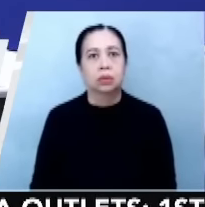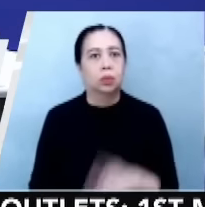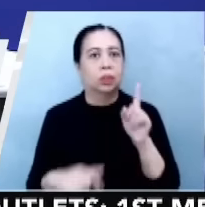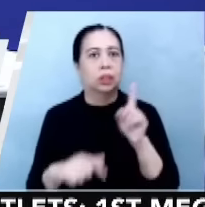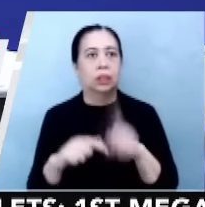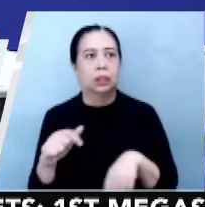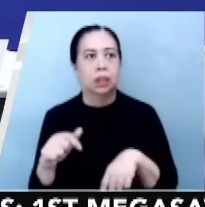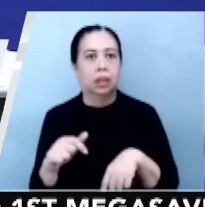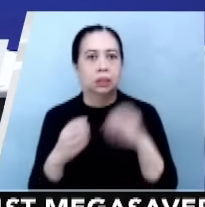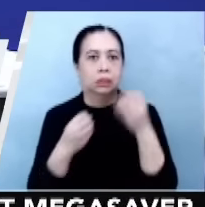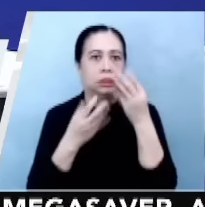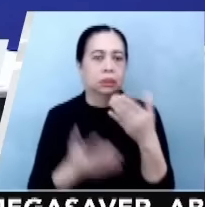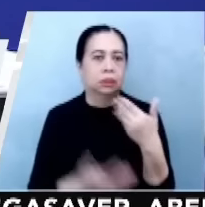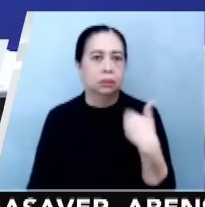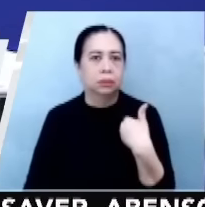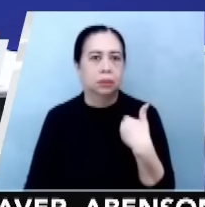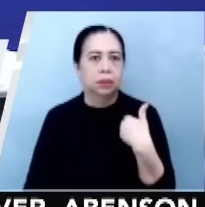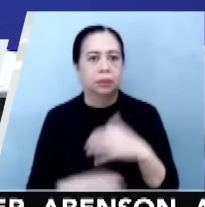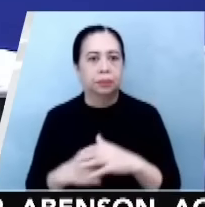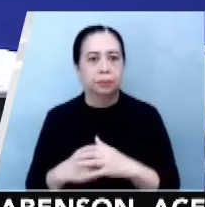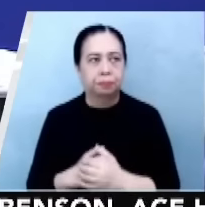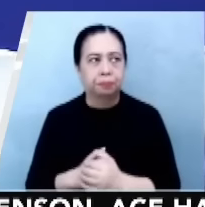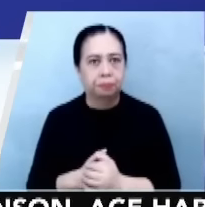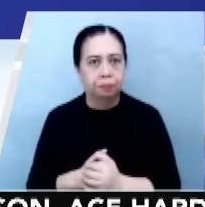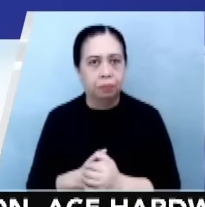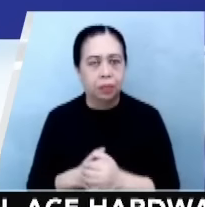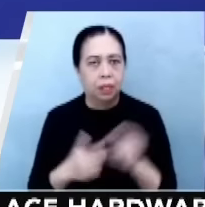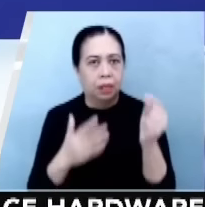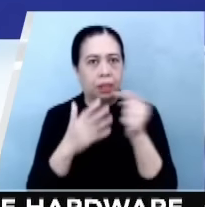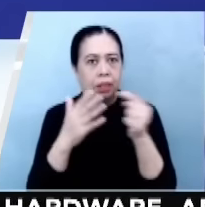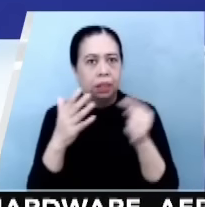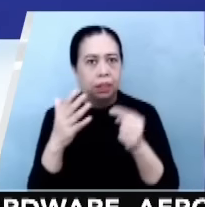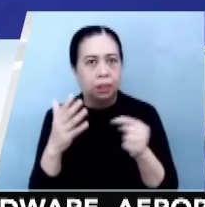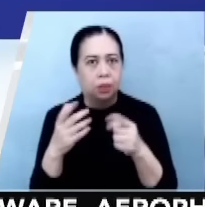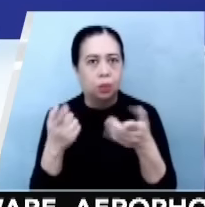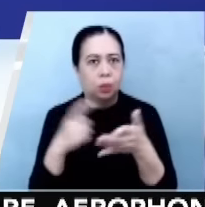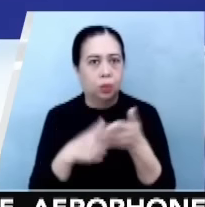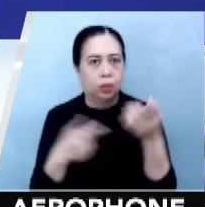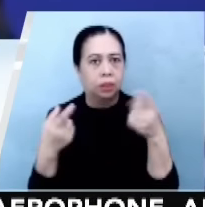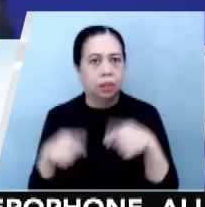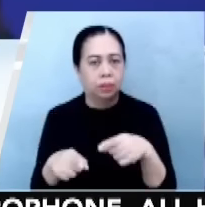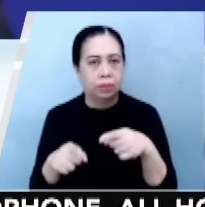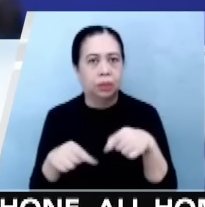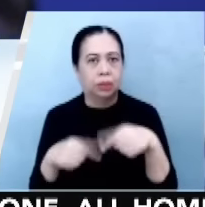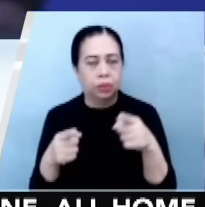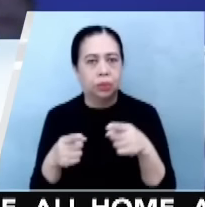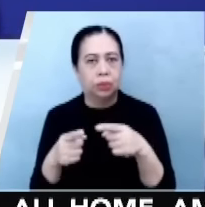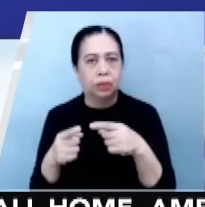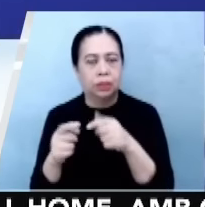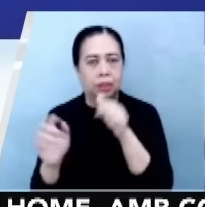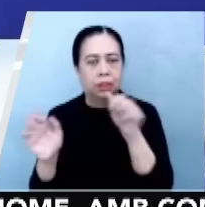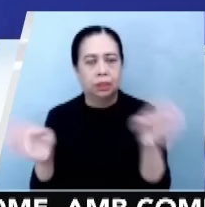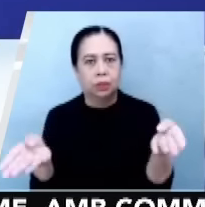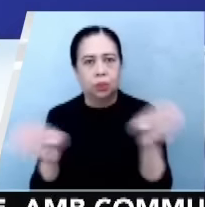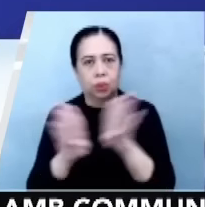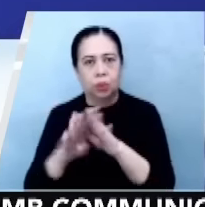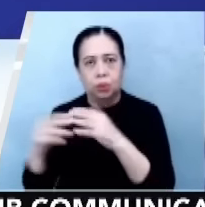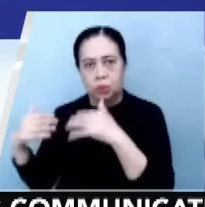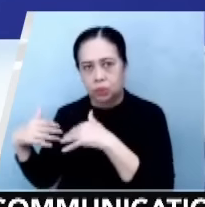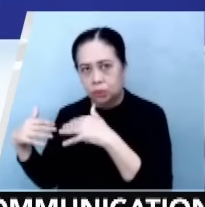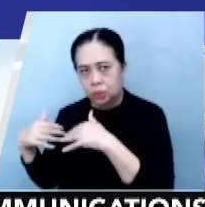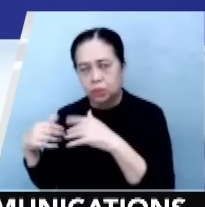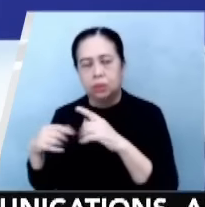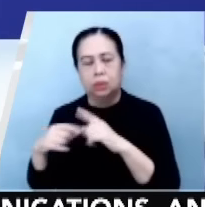yet the details of what transpired during the executive session. But what we all understand right